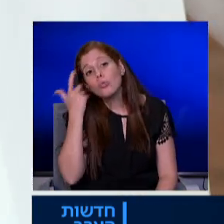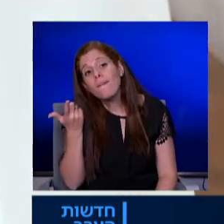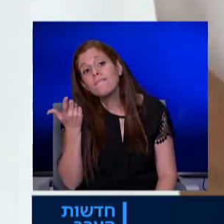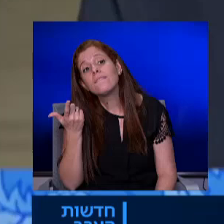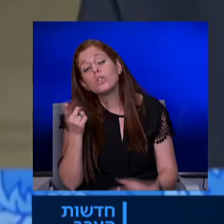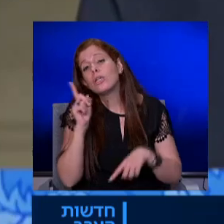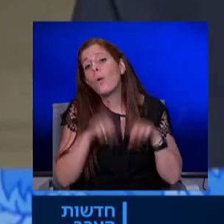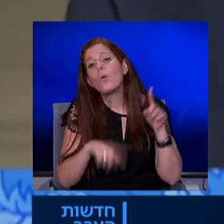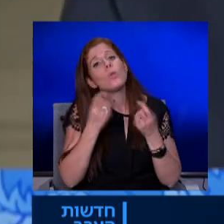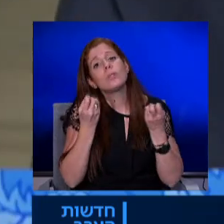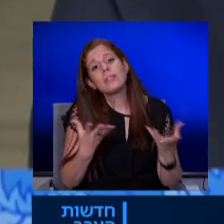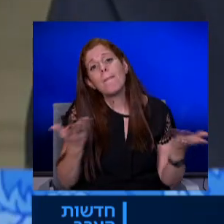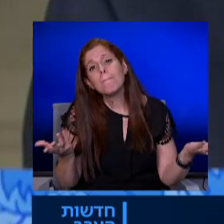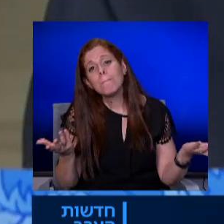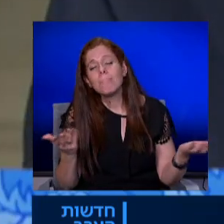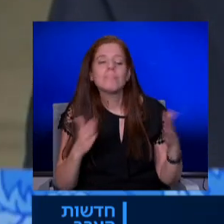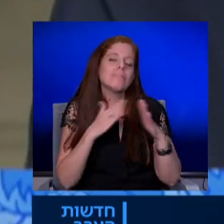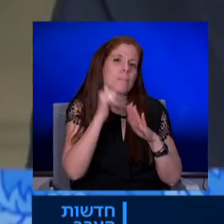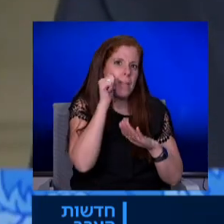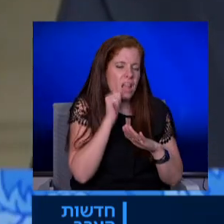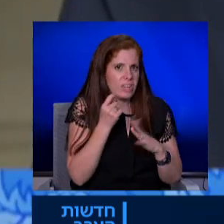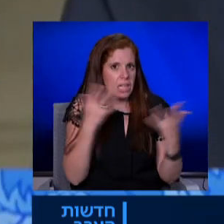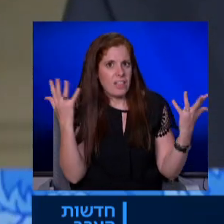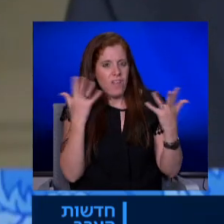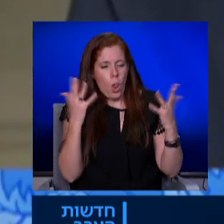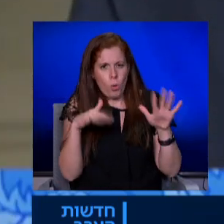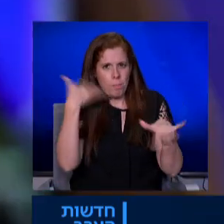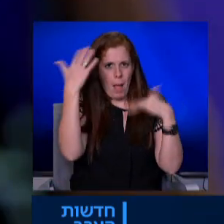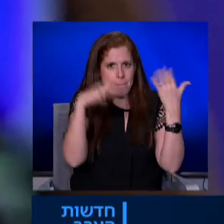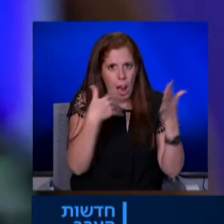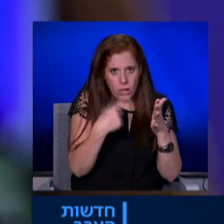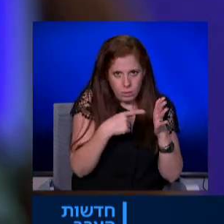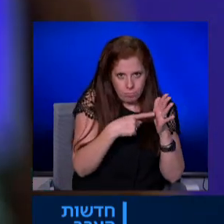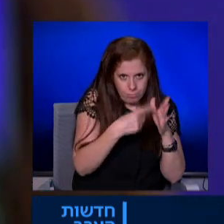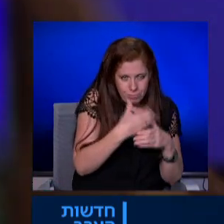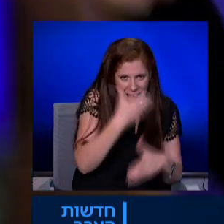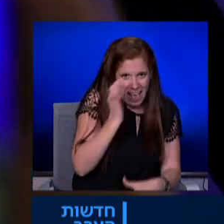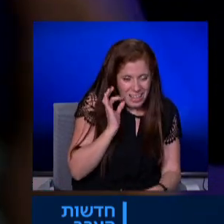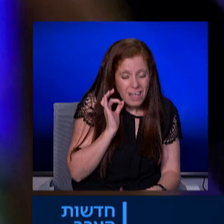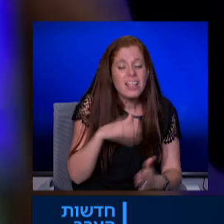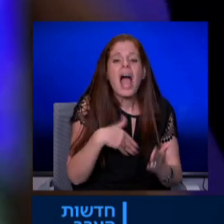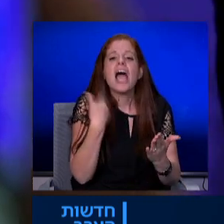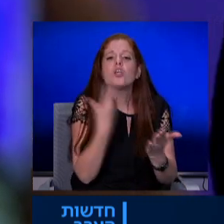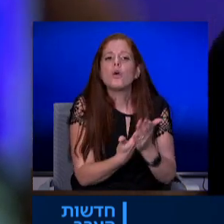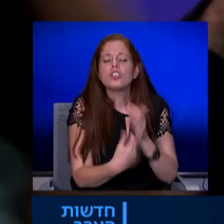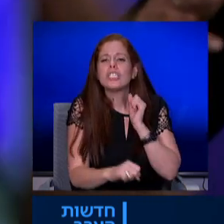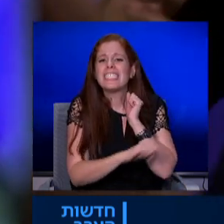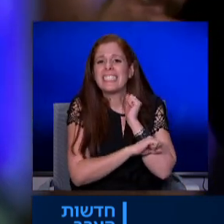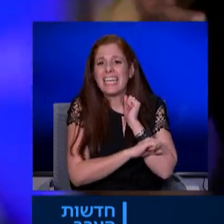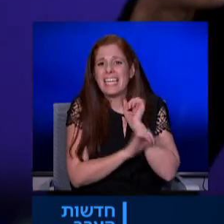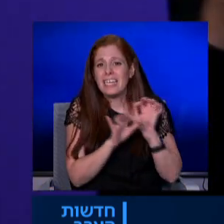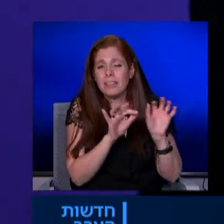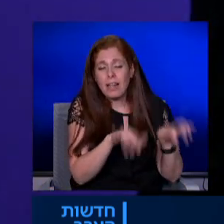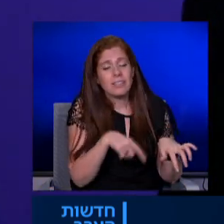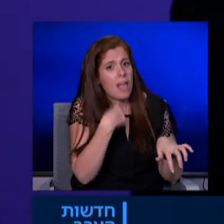שטעויות לא קורות סתם. בבית הלבן קצת נבהלו מהסערה שעורר בקבוק היין. יועצה שסגנית הנשיא מיהר לצייץ,